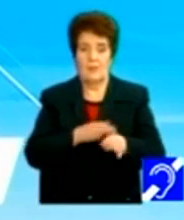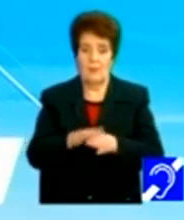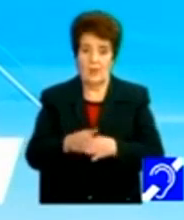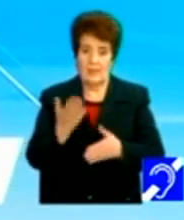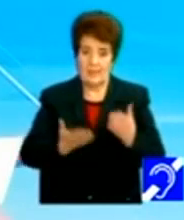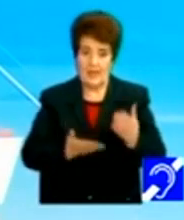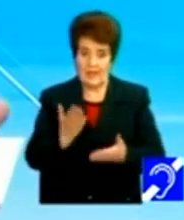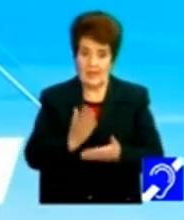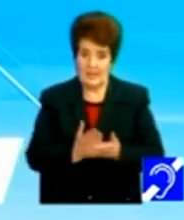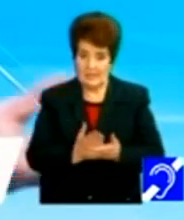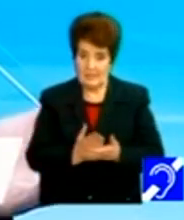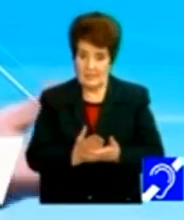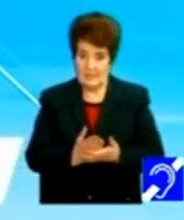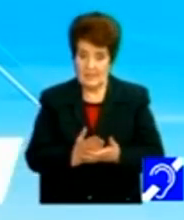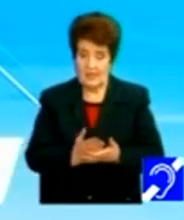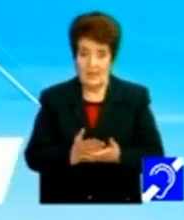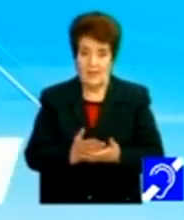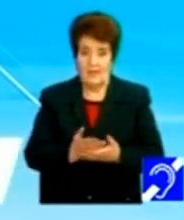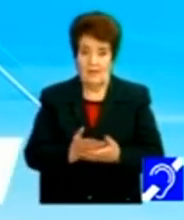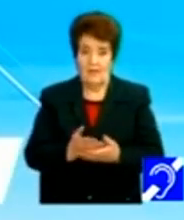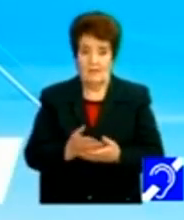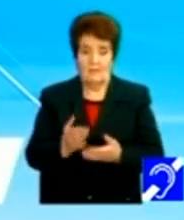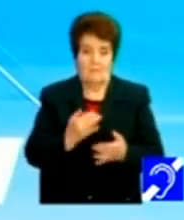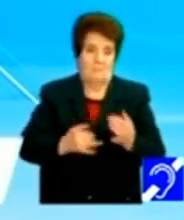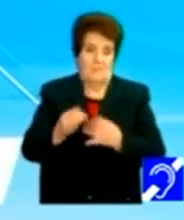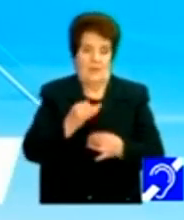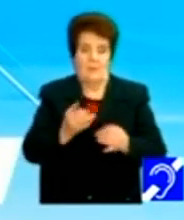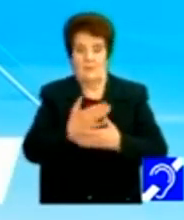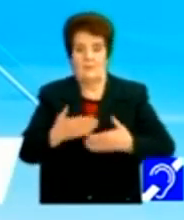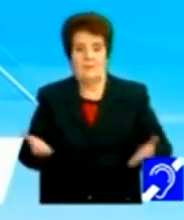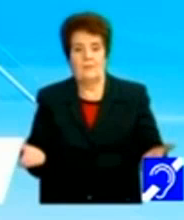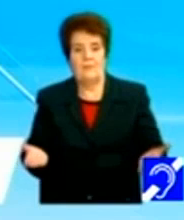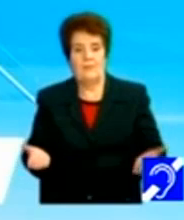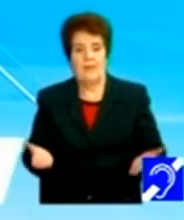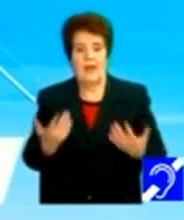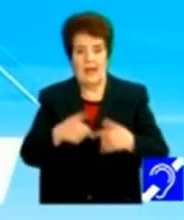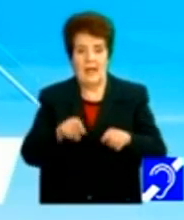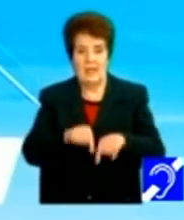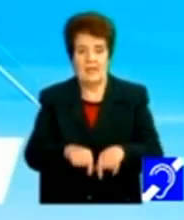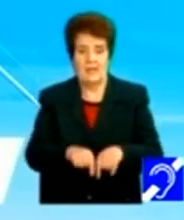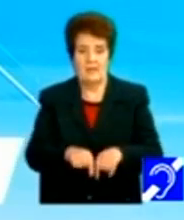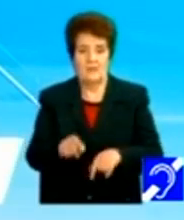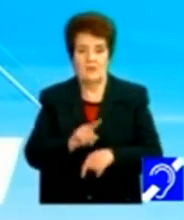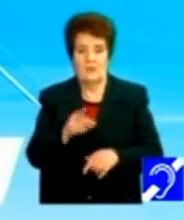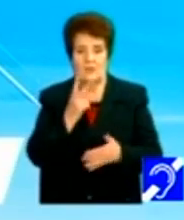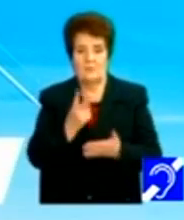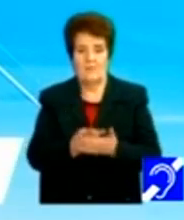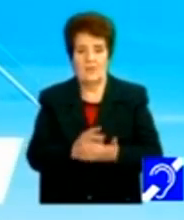Dacă este un decalaj, atunci rezultă că n-are rost să discutăm despre toate celelalte. Până la urmă, toate aici ajung în ceea ce